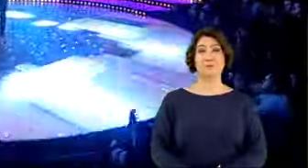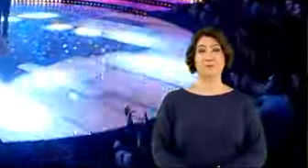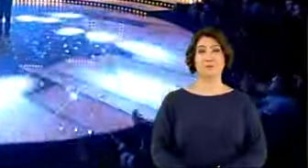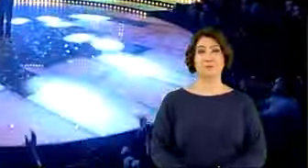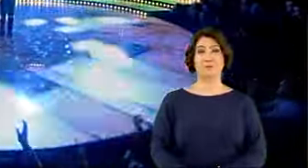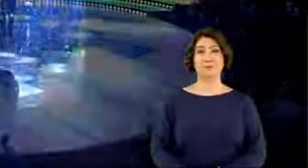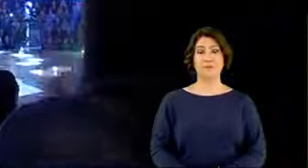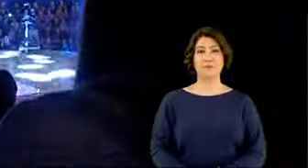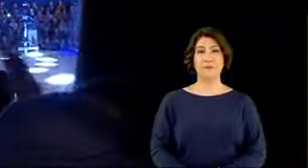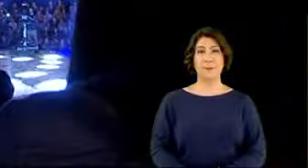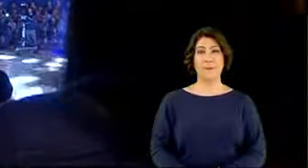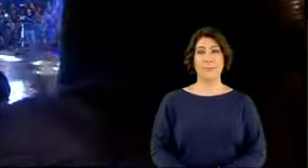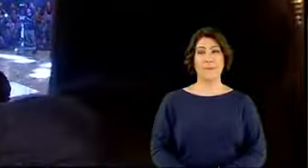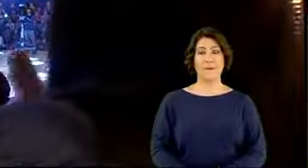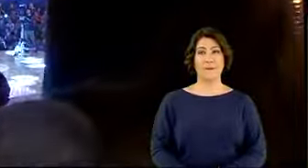Teşekkürler.